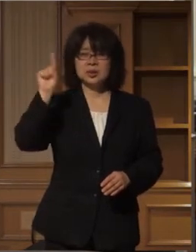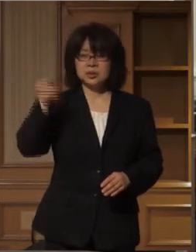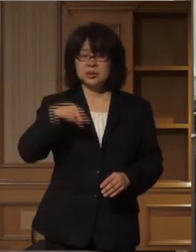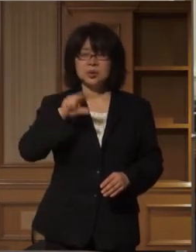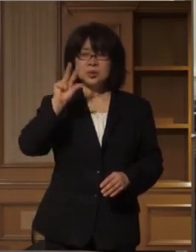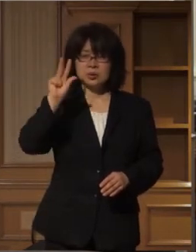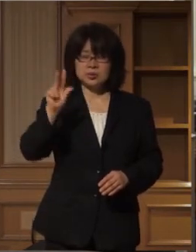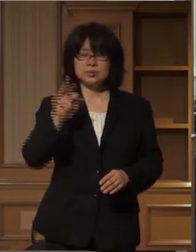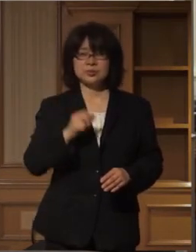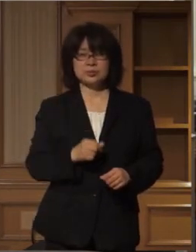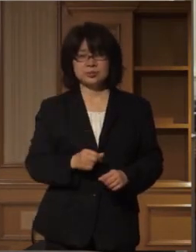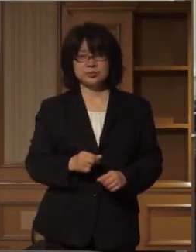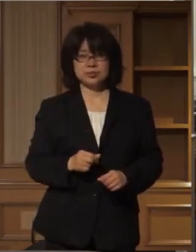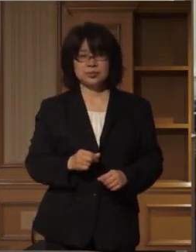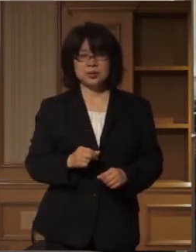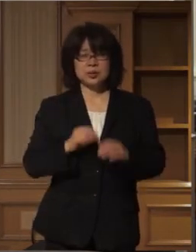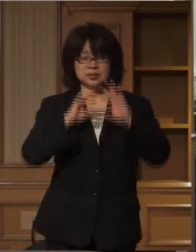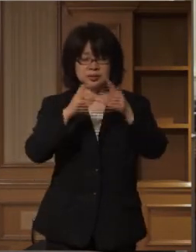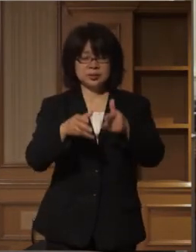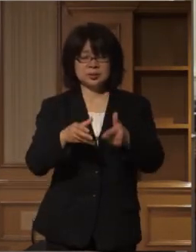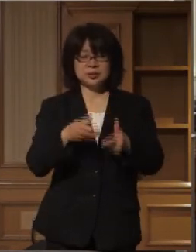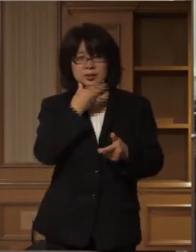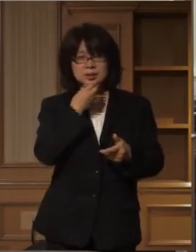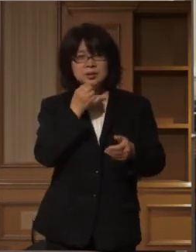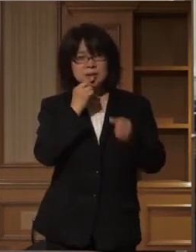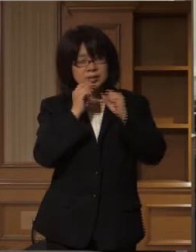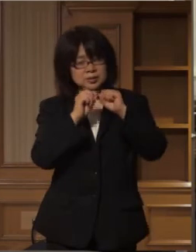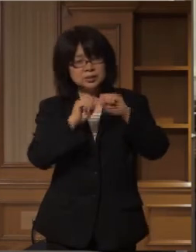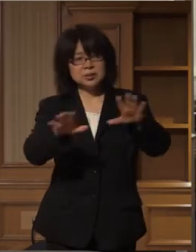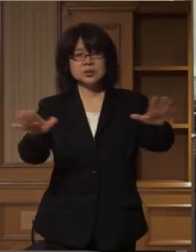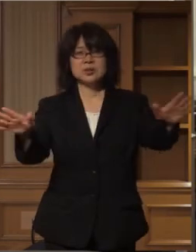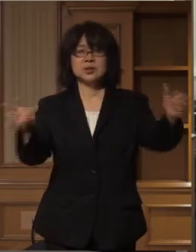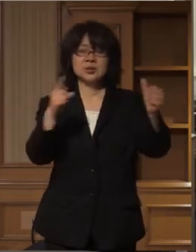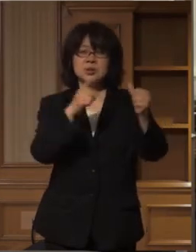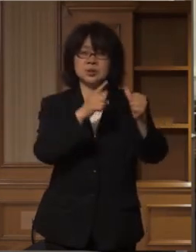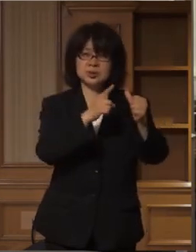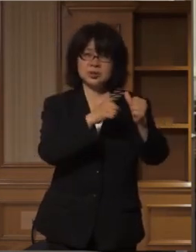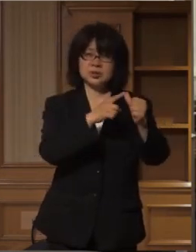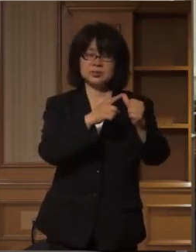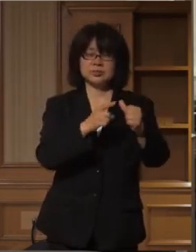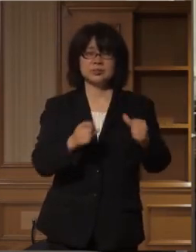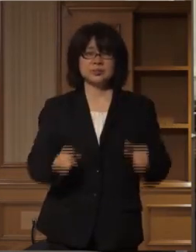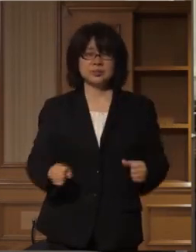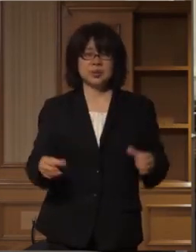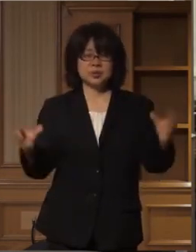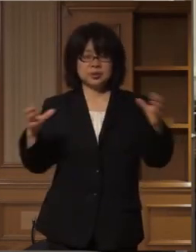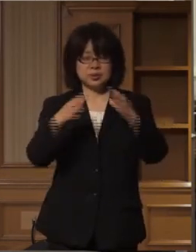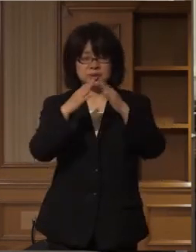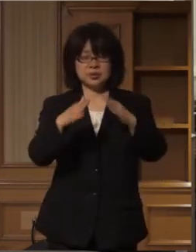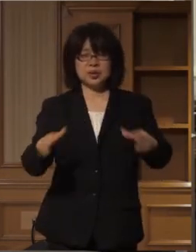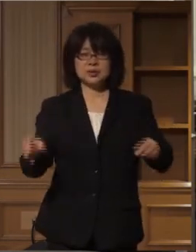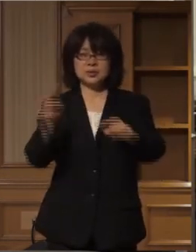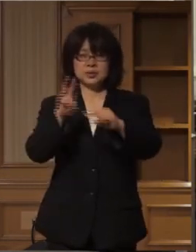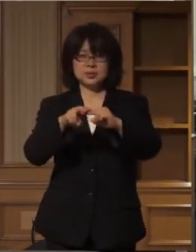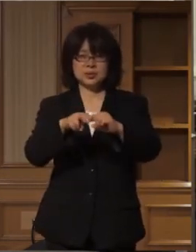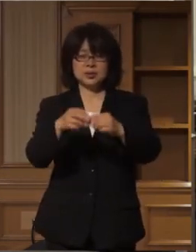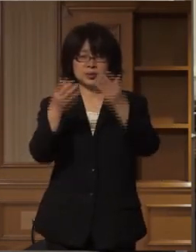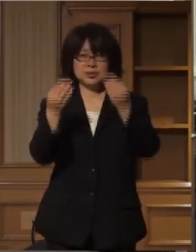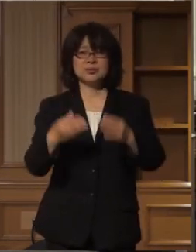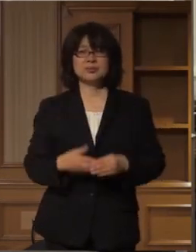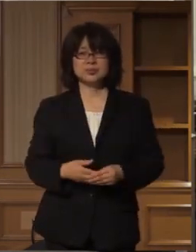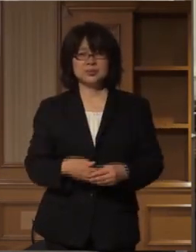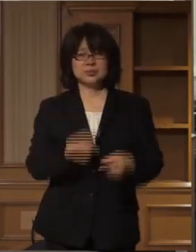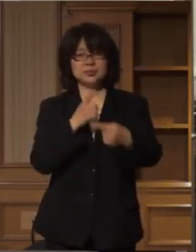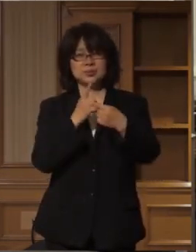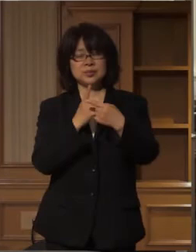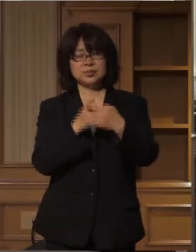ドネシアのために、インドネシア宣教のためにこう献身 したいという思いが来たそうなんですね。それで